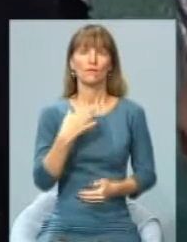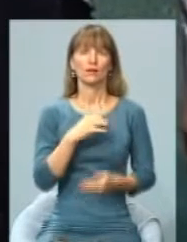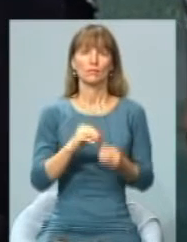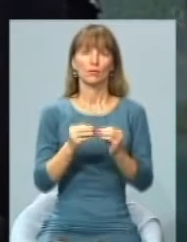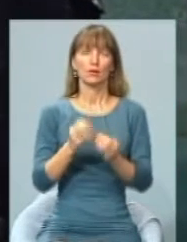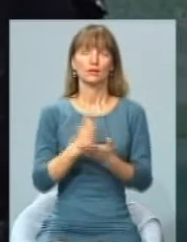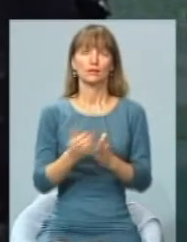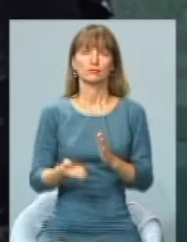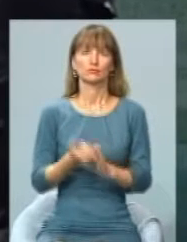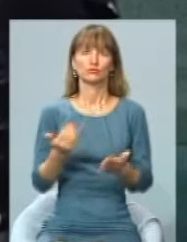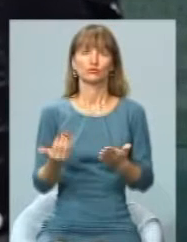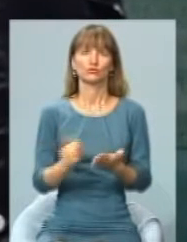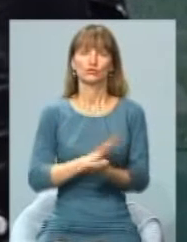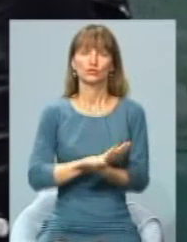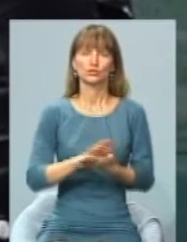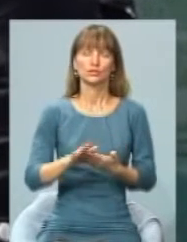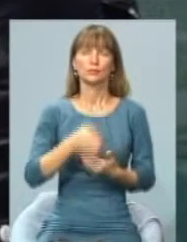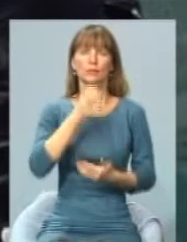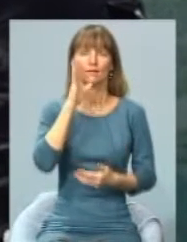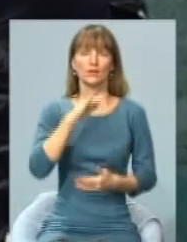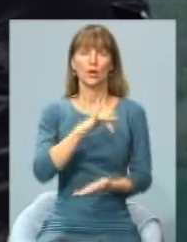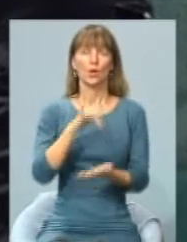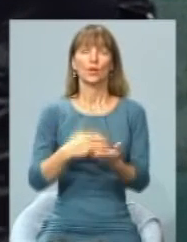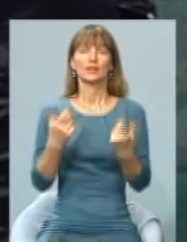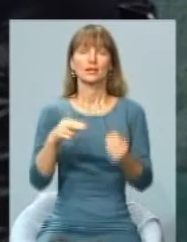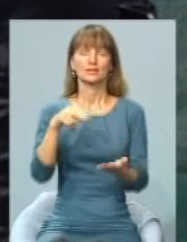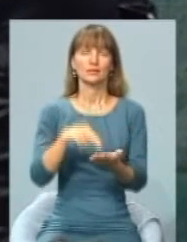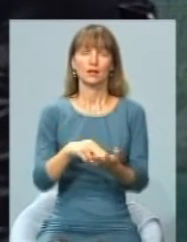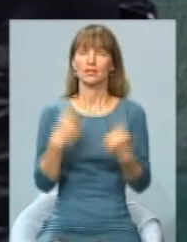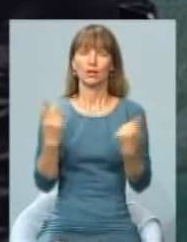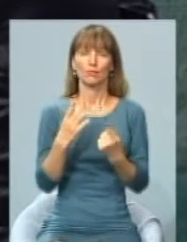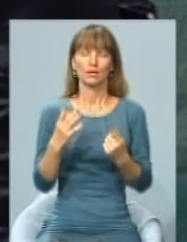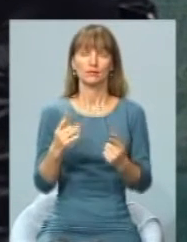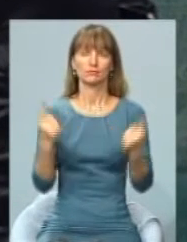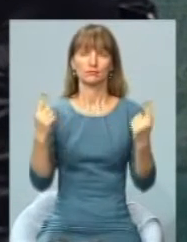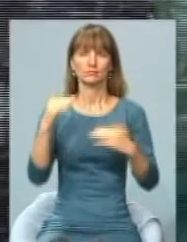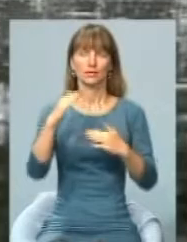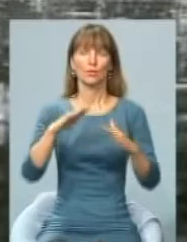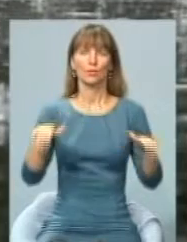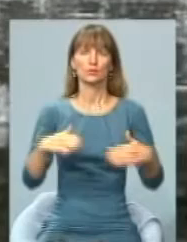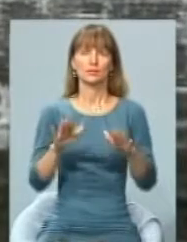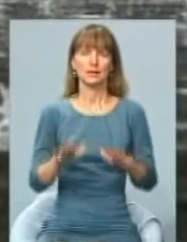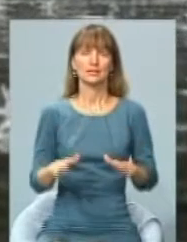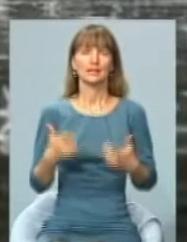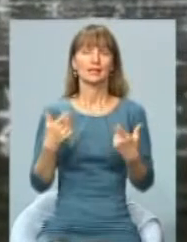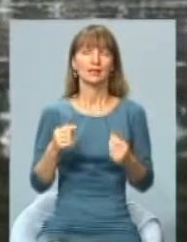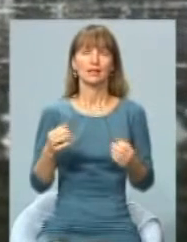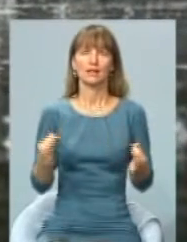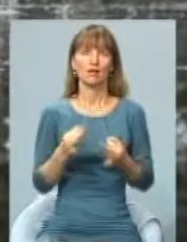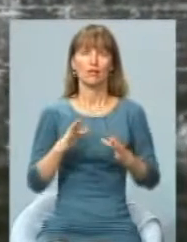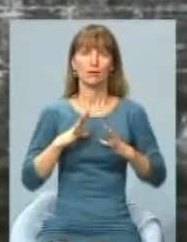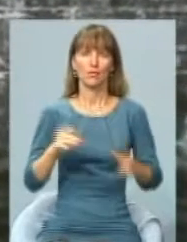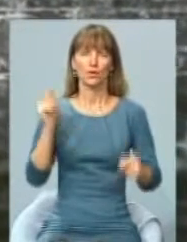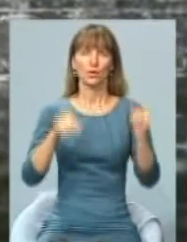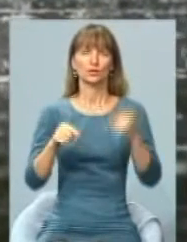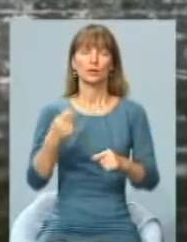був недолік чистої питної води. Місце, де стоїть незвичайний білборд, знаходиться в пустельній місцевості, де майже ніколи не буває